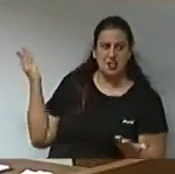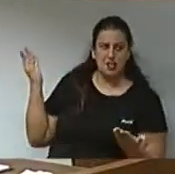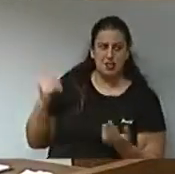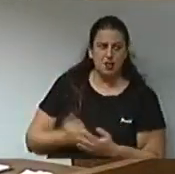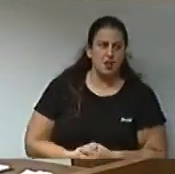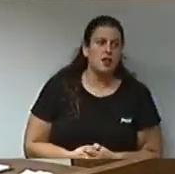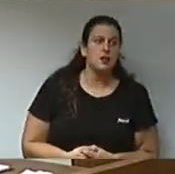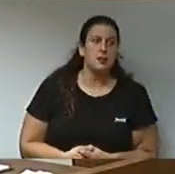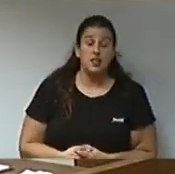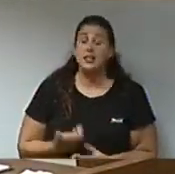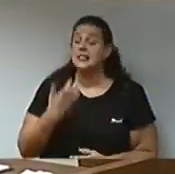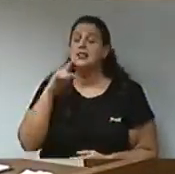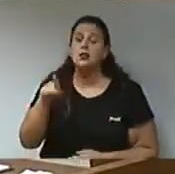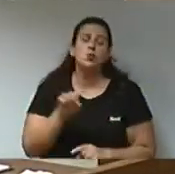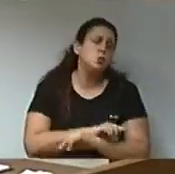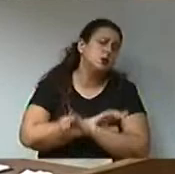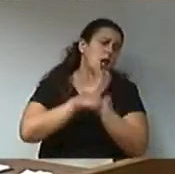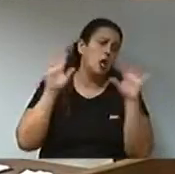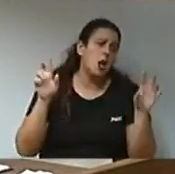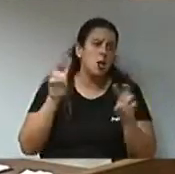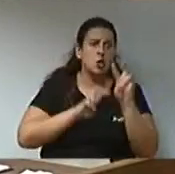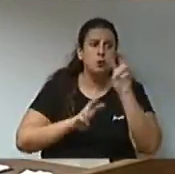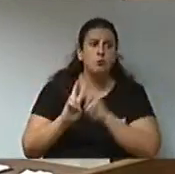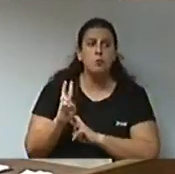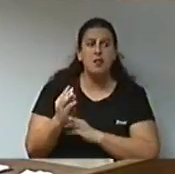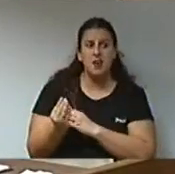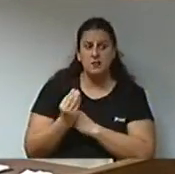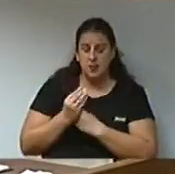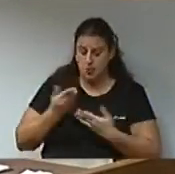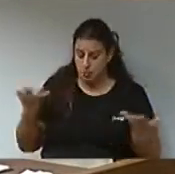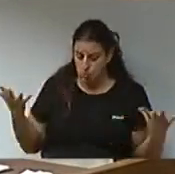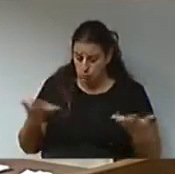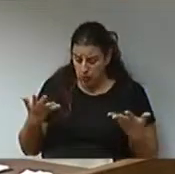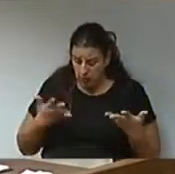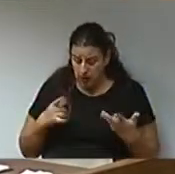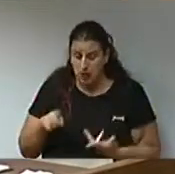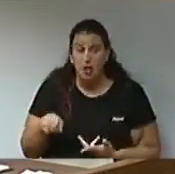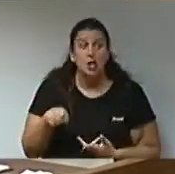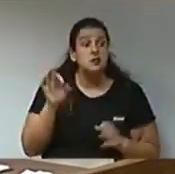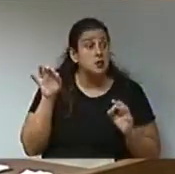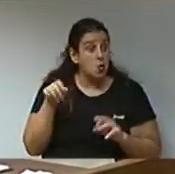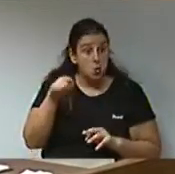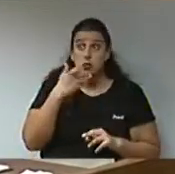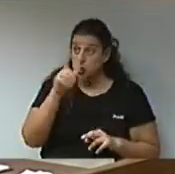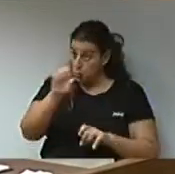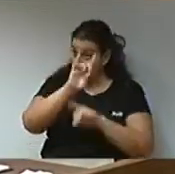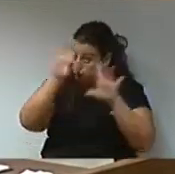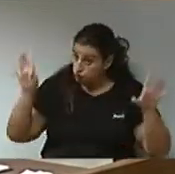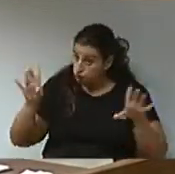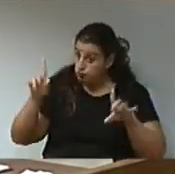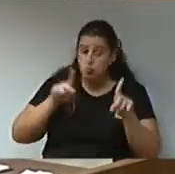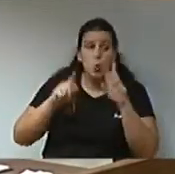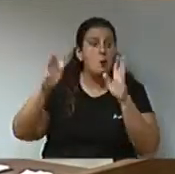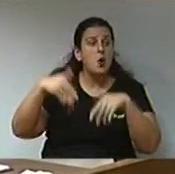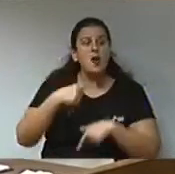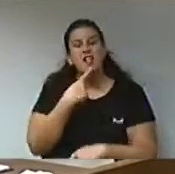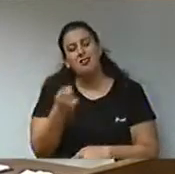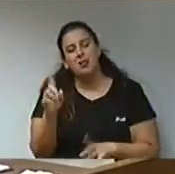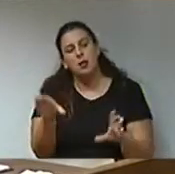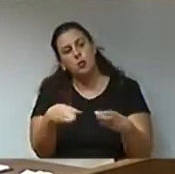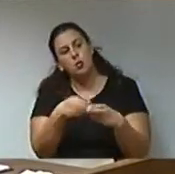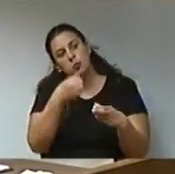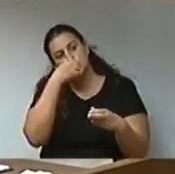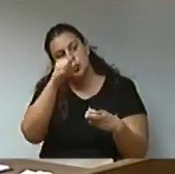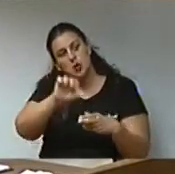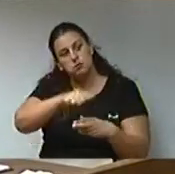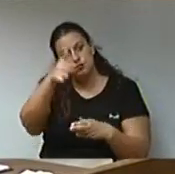mire, si lo tiene tan claro que la reforma de la financiación es urgente, no tendrá ningún inconveniente en decirle a su grupo parlamentario que